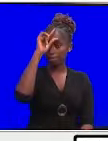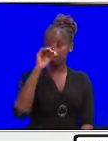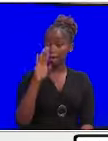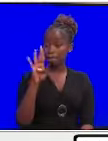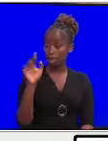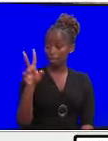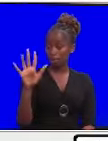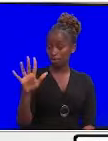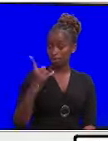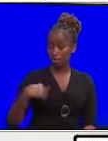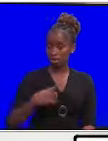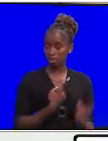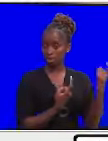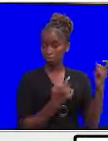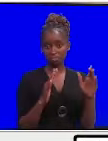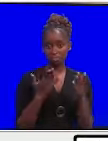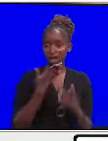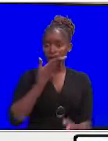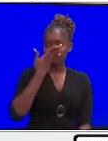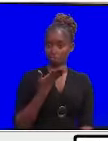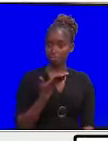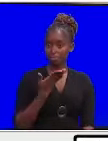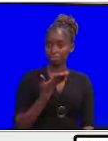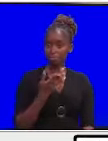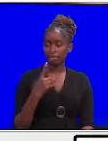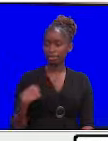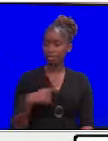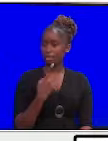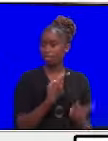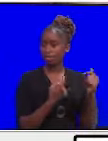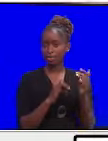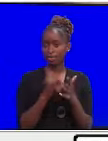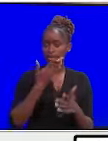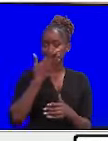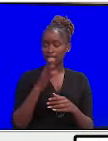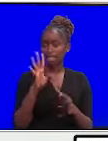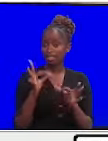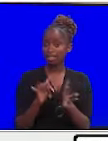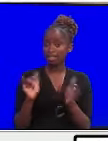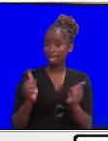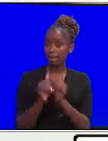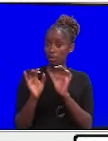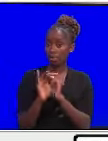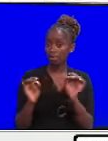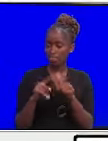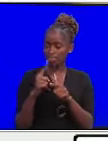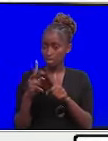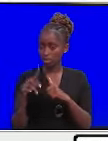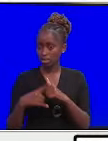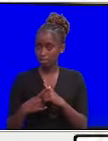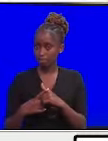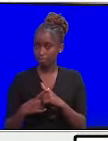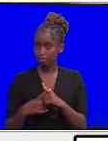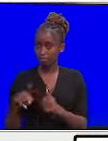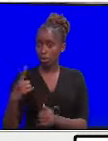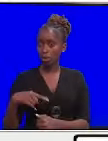25th we expect a response. We expect a response. None, if that does not happen, on 26th